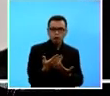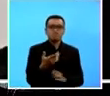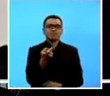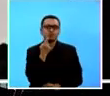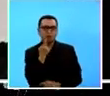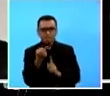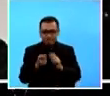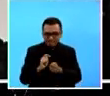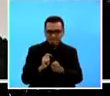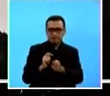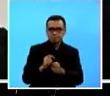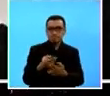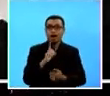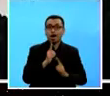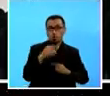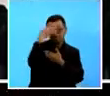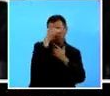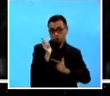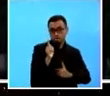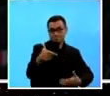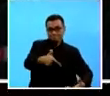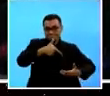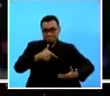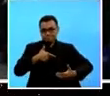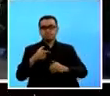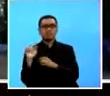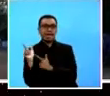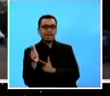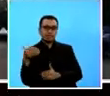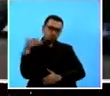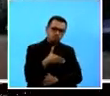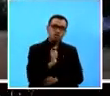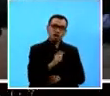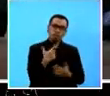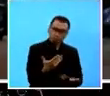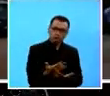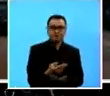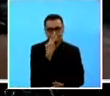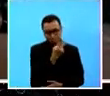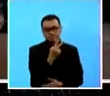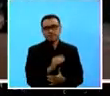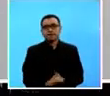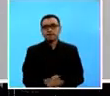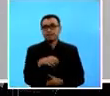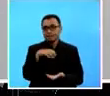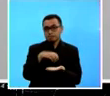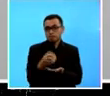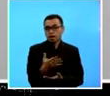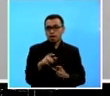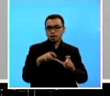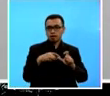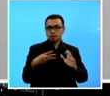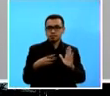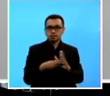simulasi terorisme yang dilakukan oleh Satgas Gultor TNI 2018. Nah, simulasi ini Abraham dilakukan di kawasan Senayan, Jakarta